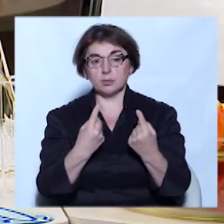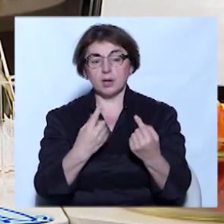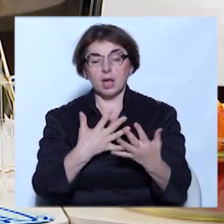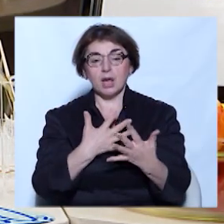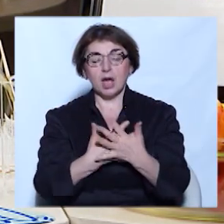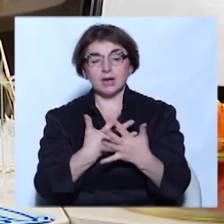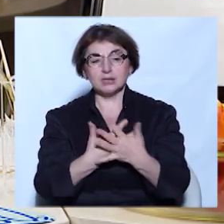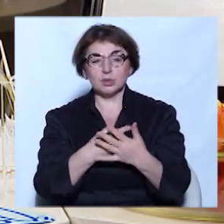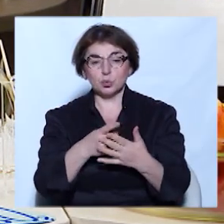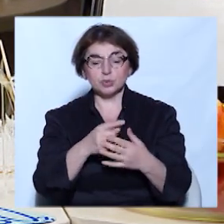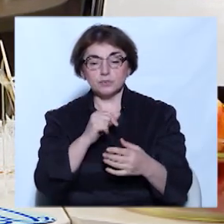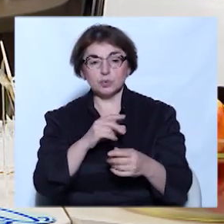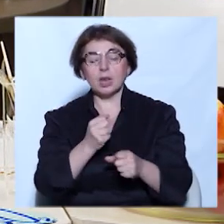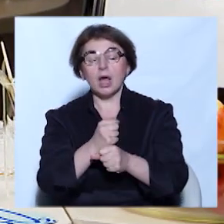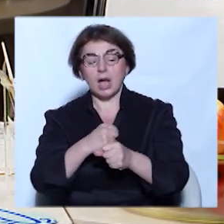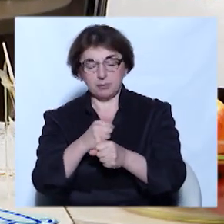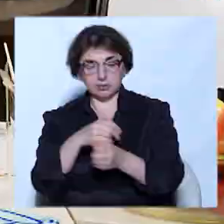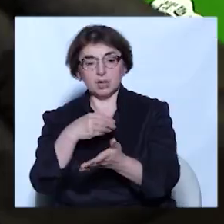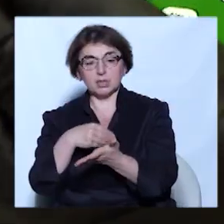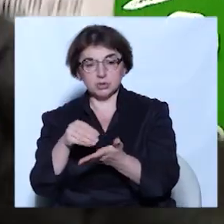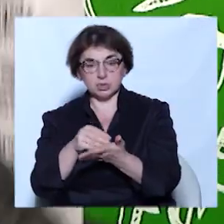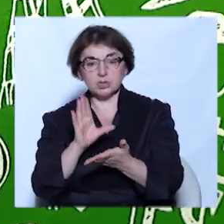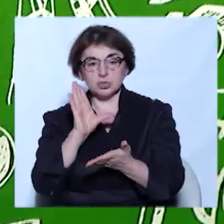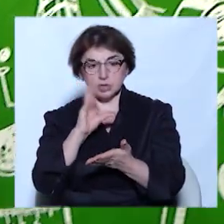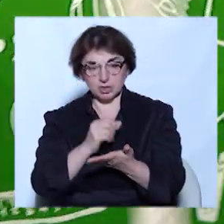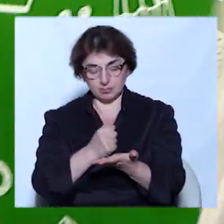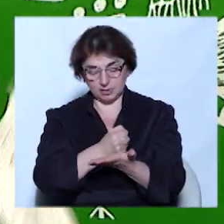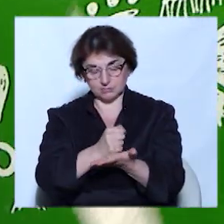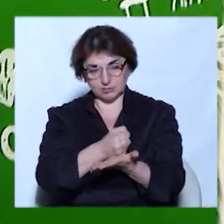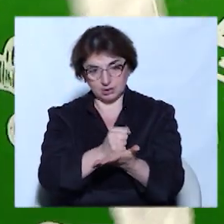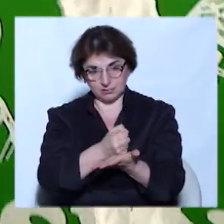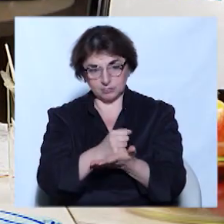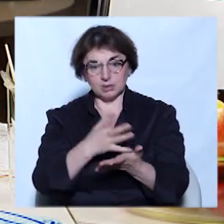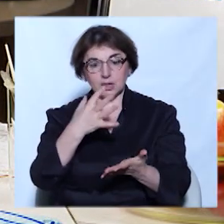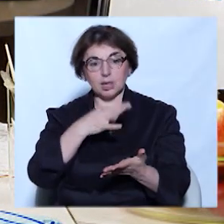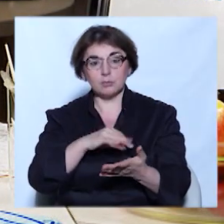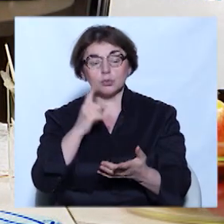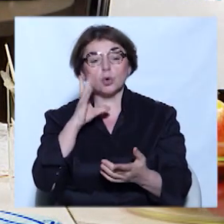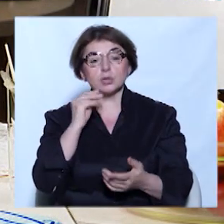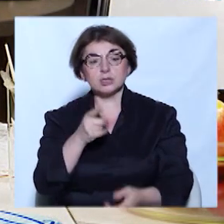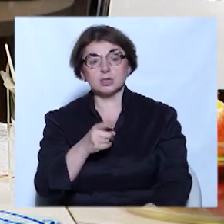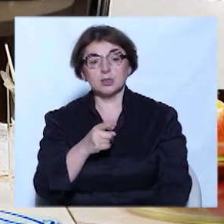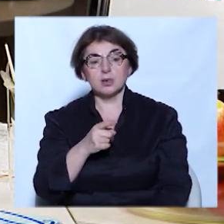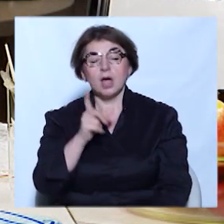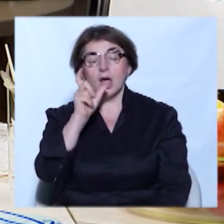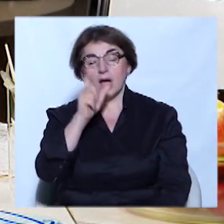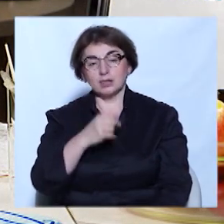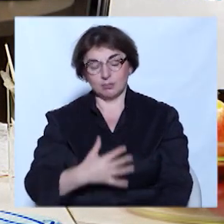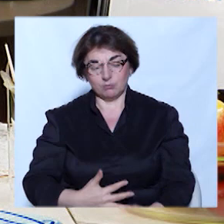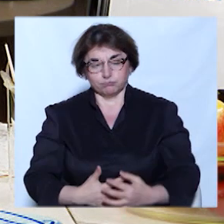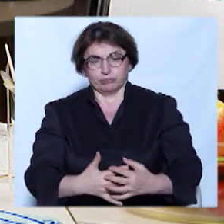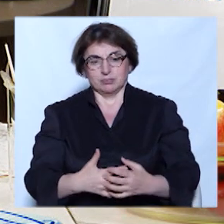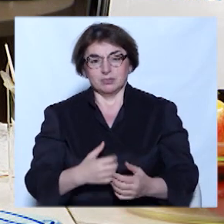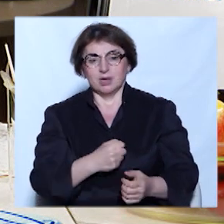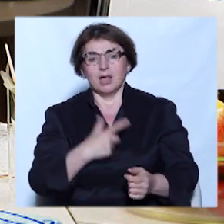გააქტიურებული ნახშირია, რომელიც აფთიაქებში იყიდება და გამოიყენება, როდესაც შებერილი მუცელი გვაქვს